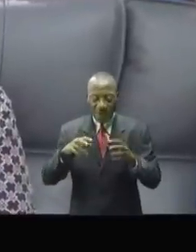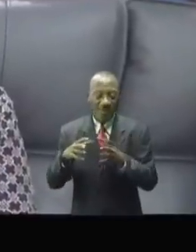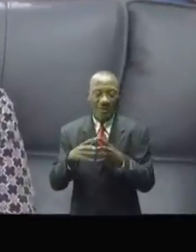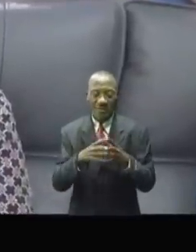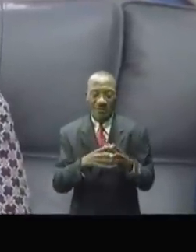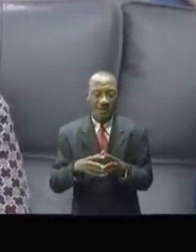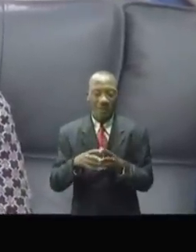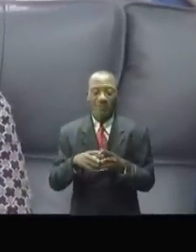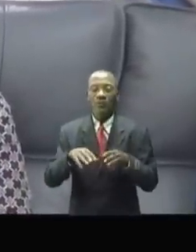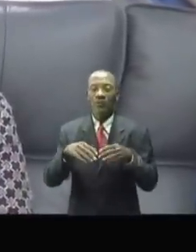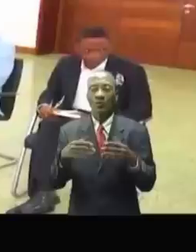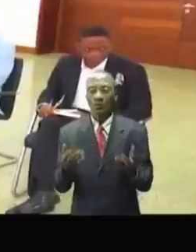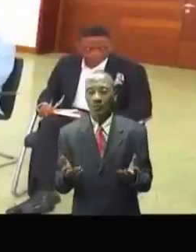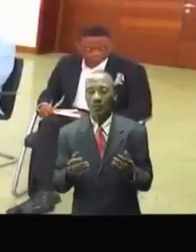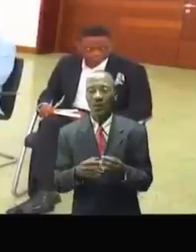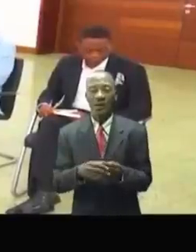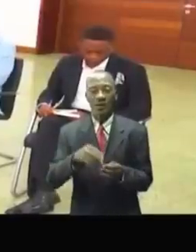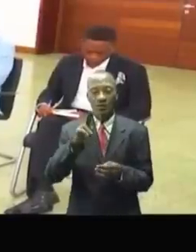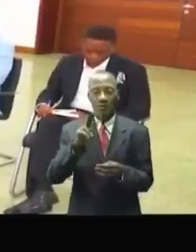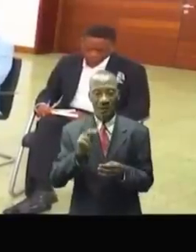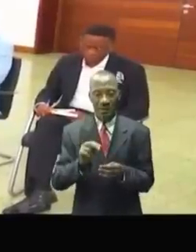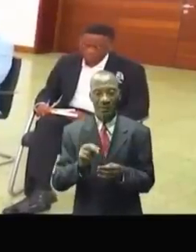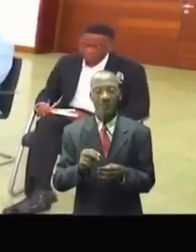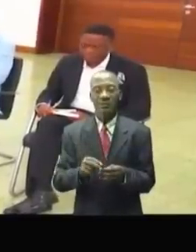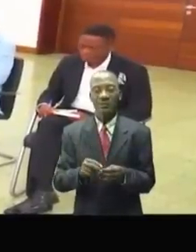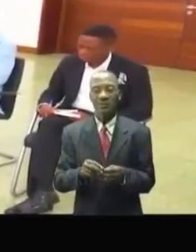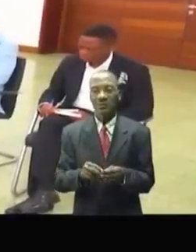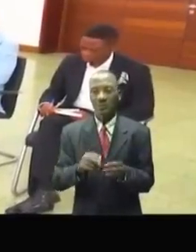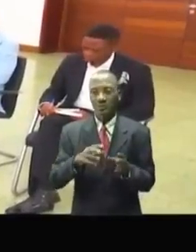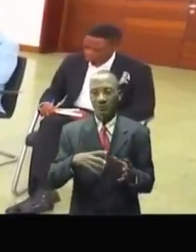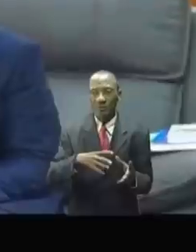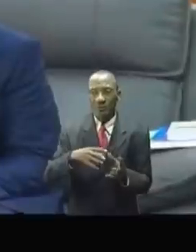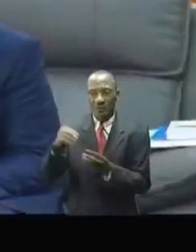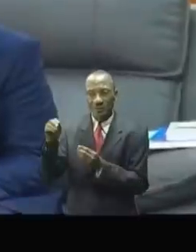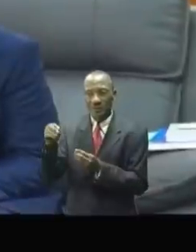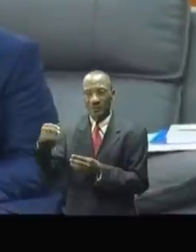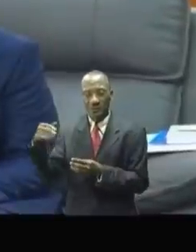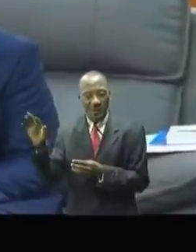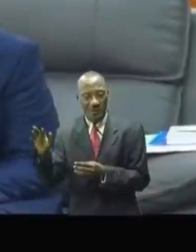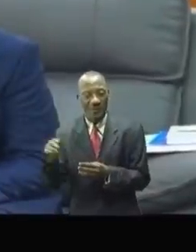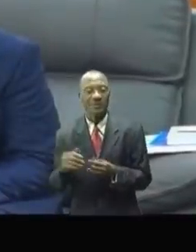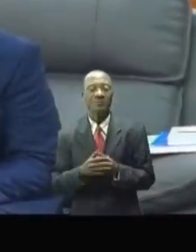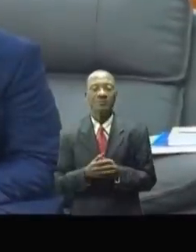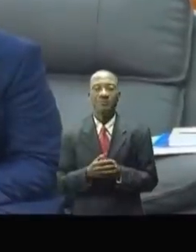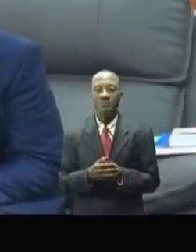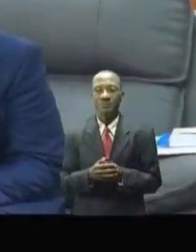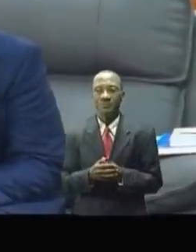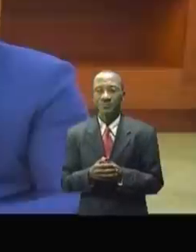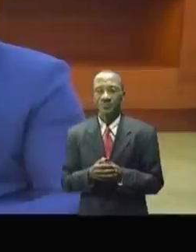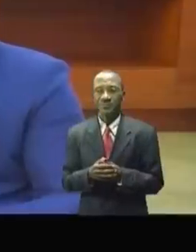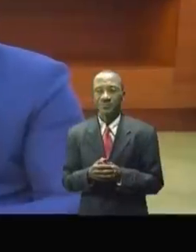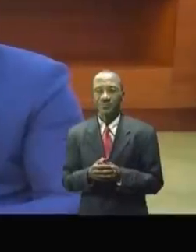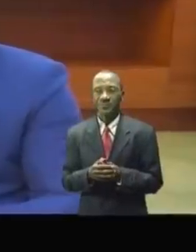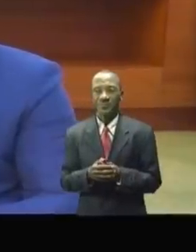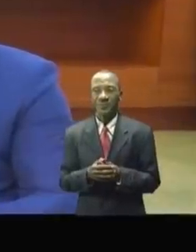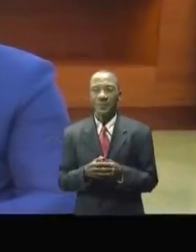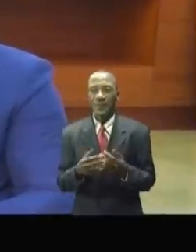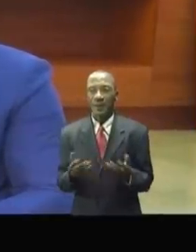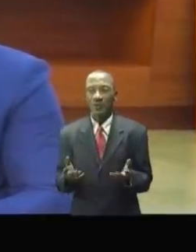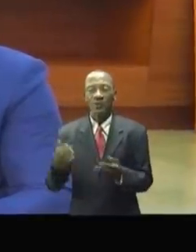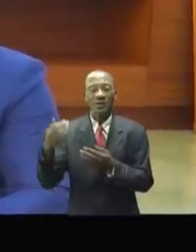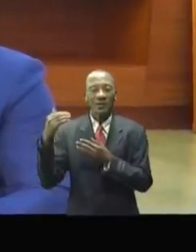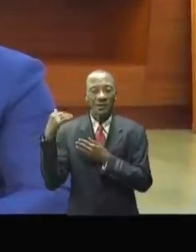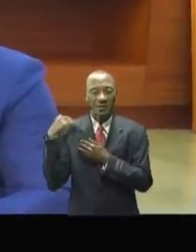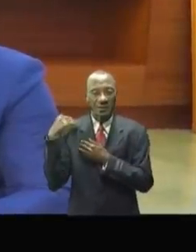les élections et 2 semaines après le vote. Les élections dans tous les pays du monde, c'est un grand moment démocratique, ça peut être aussi un